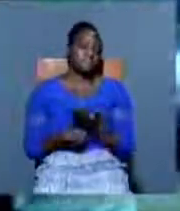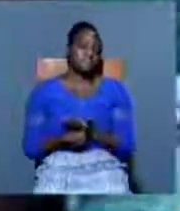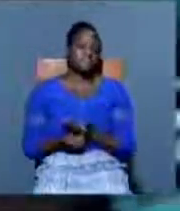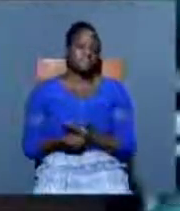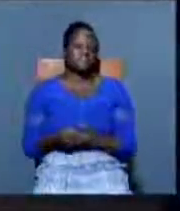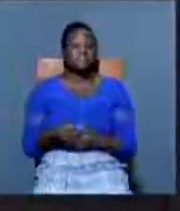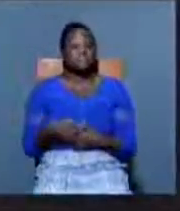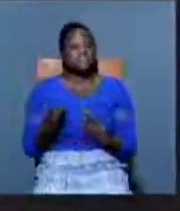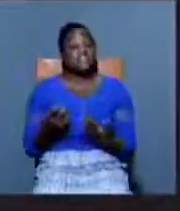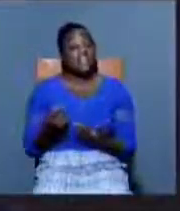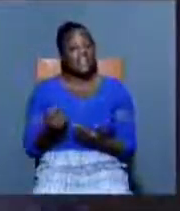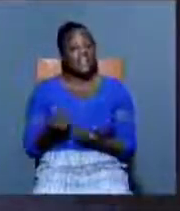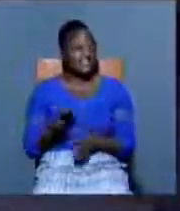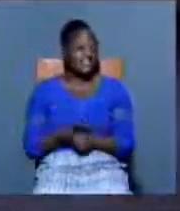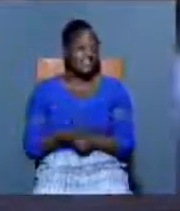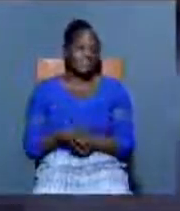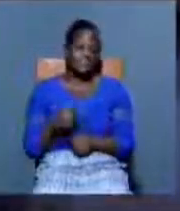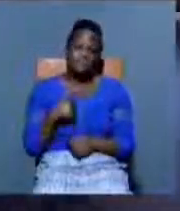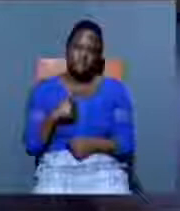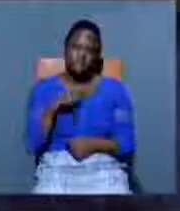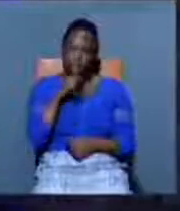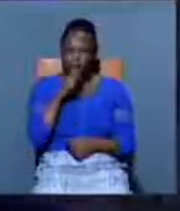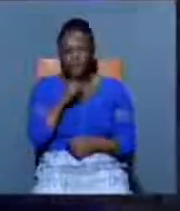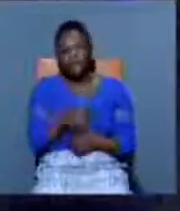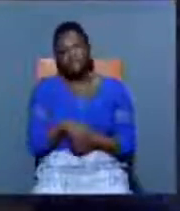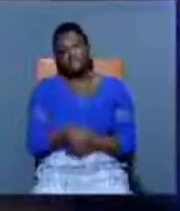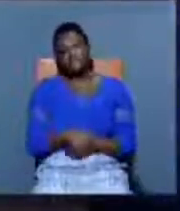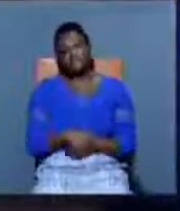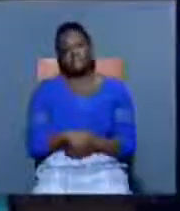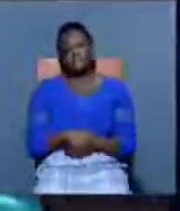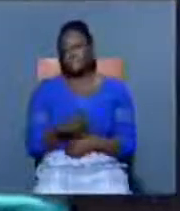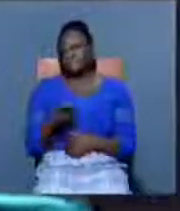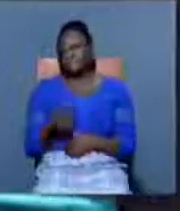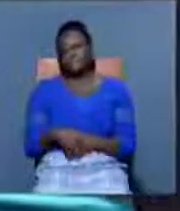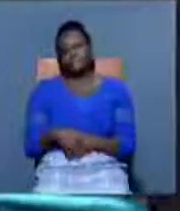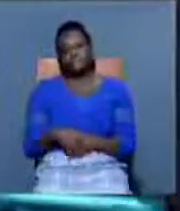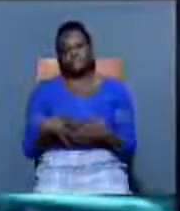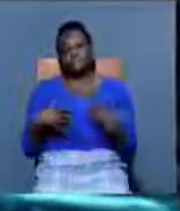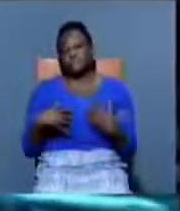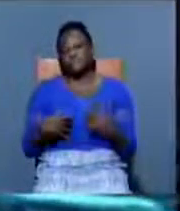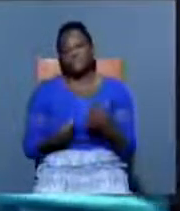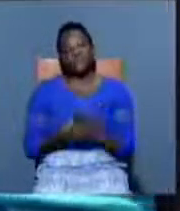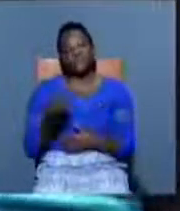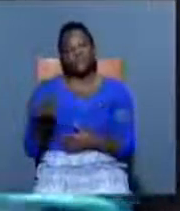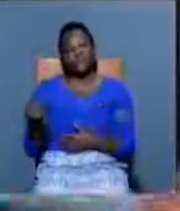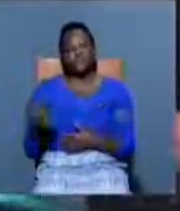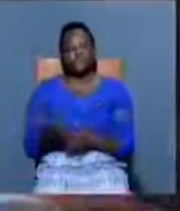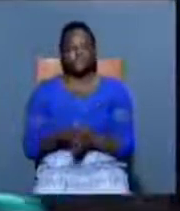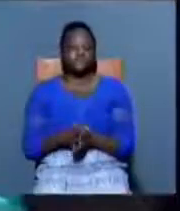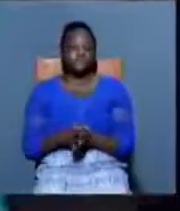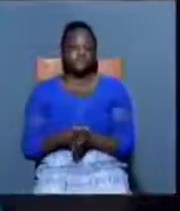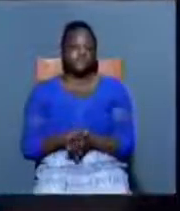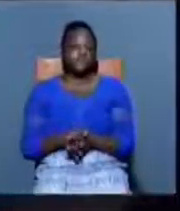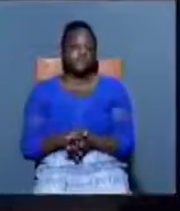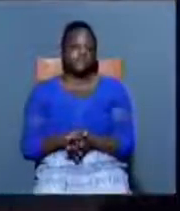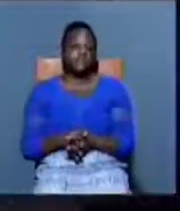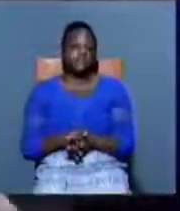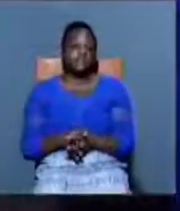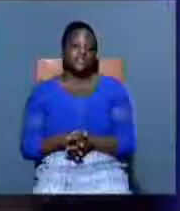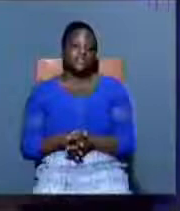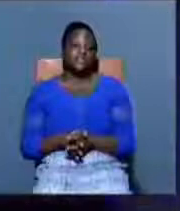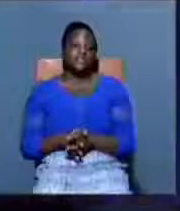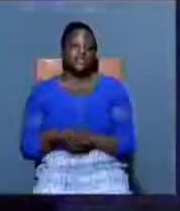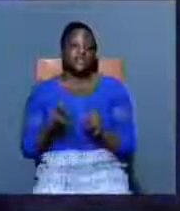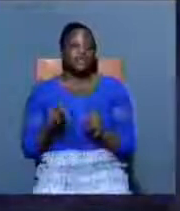ni baba. Sasa kama mimi akianza kuzungumzia si provide, nani atampa?